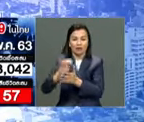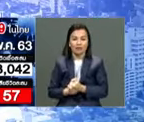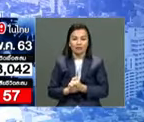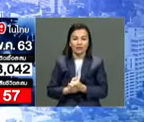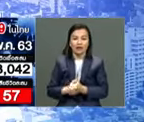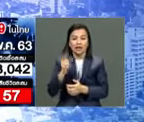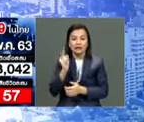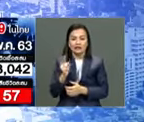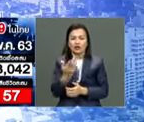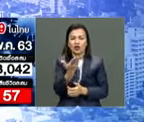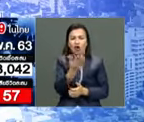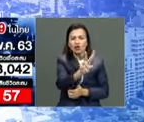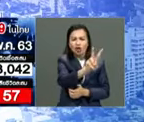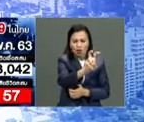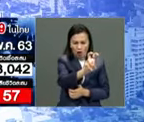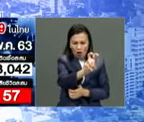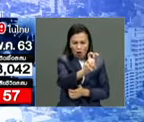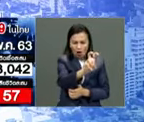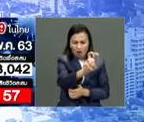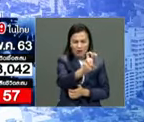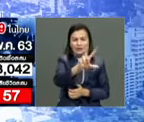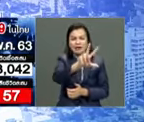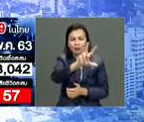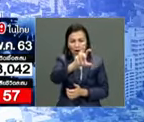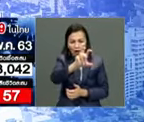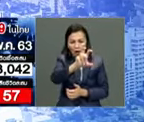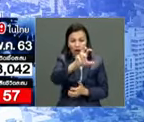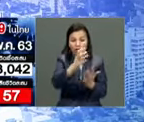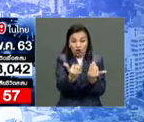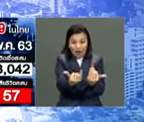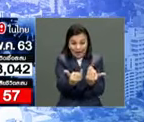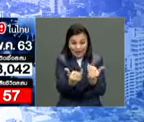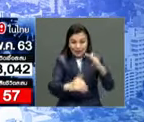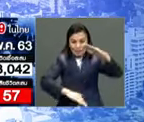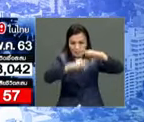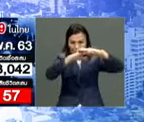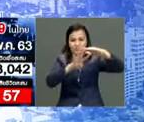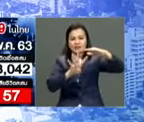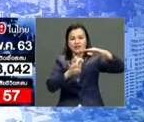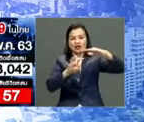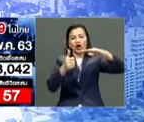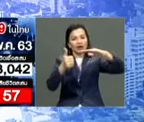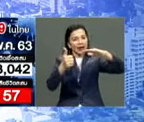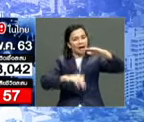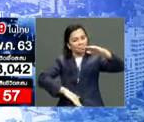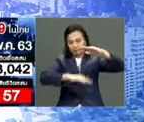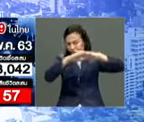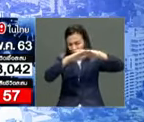คนศักยภาพจากเดิมระบบขอ 200ต่อไปขยับเป็น 300ตอนนี้ศักยภาพรับได้ถึง 400